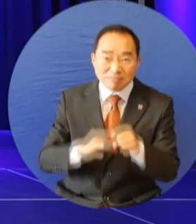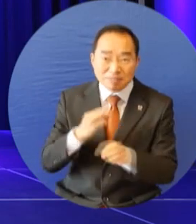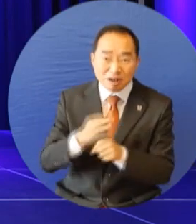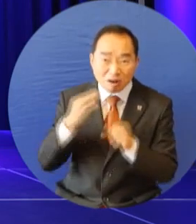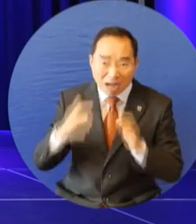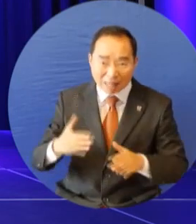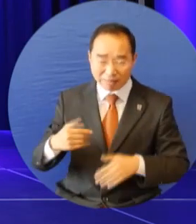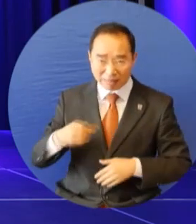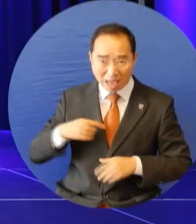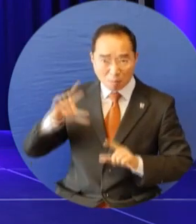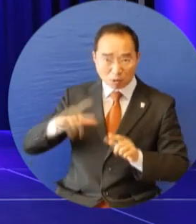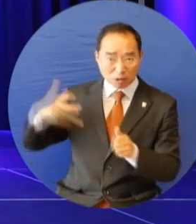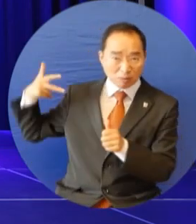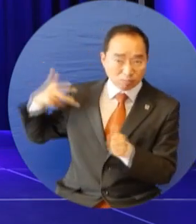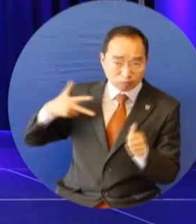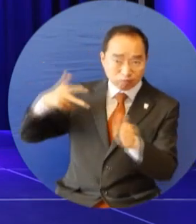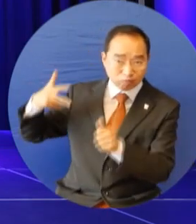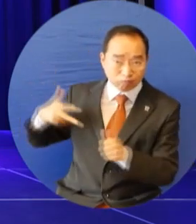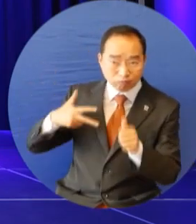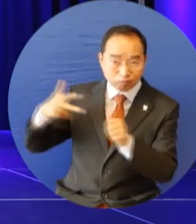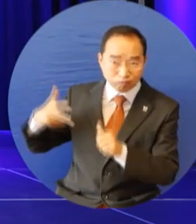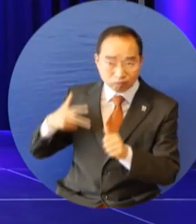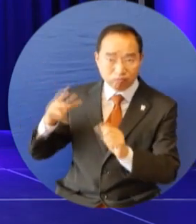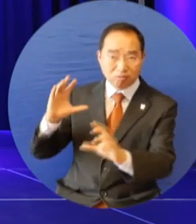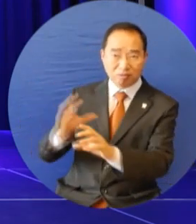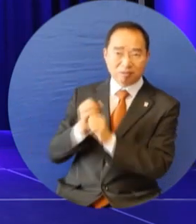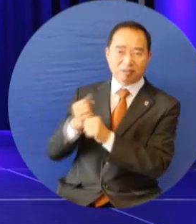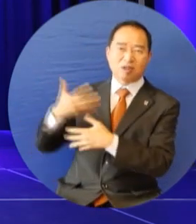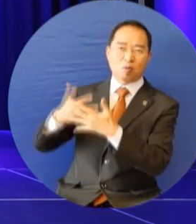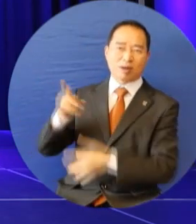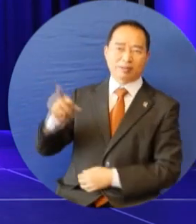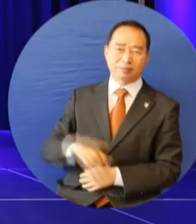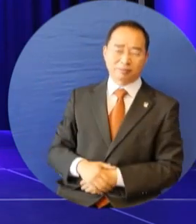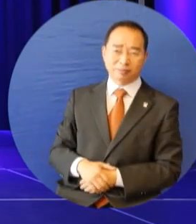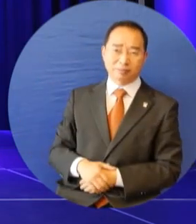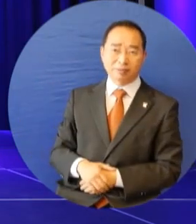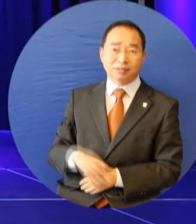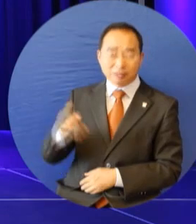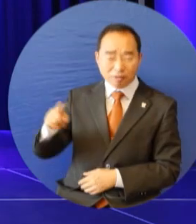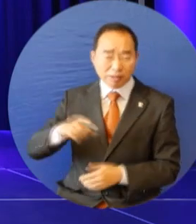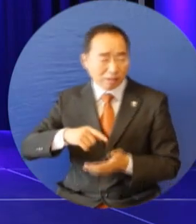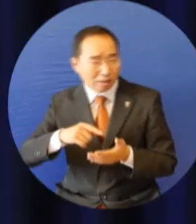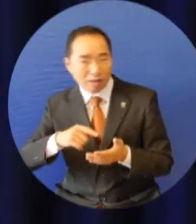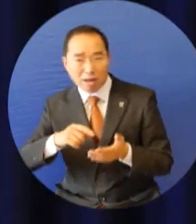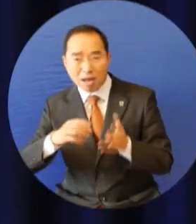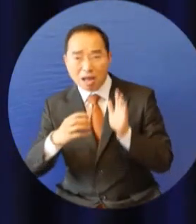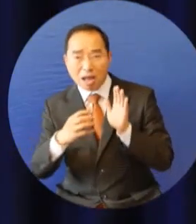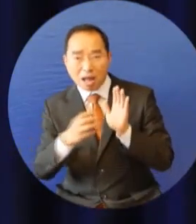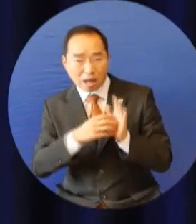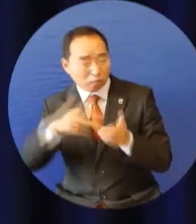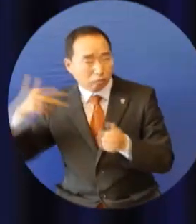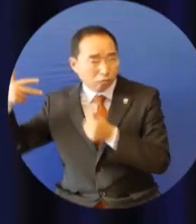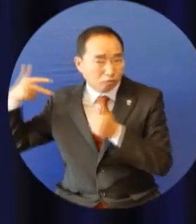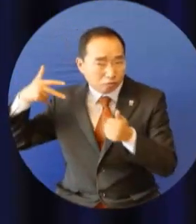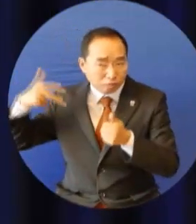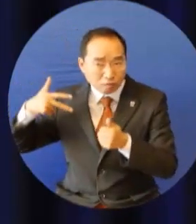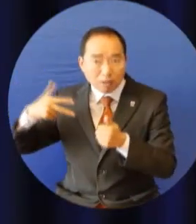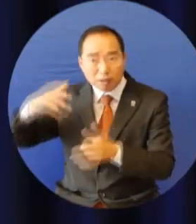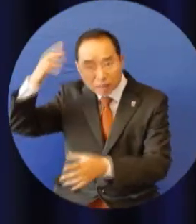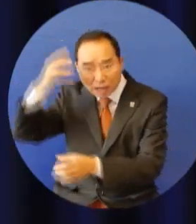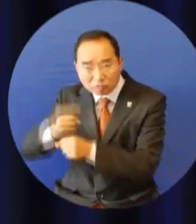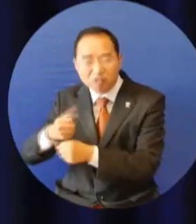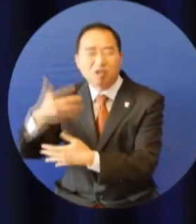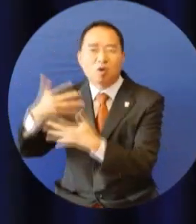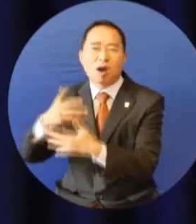이게 단순히 뭐 이렇게 짧게 만든 게 아니라 이게 10년의 기록이라고 하는 거예요. 이게 네, 내 얘기를 듣고